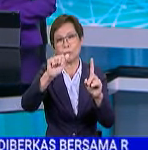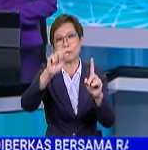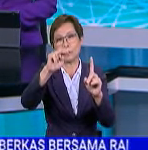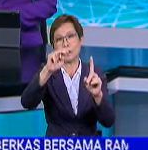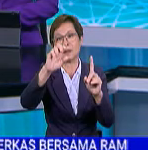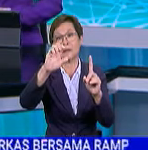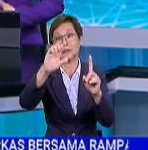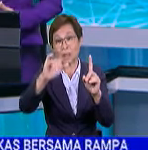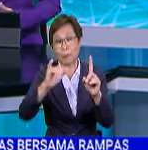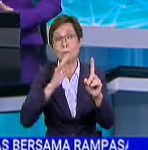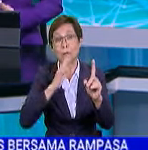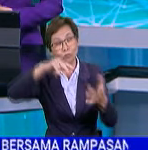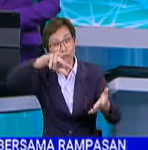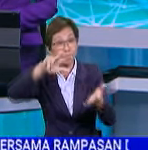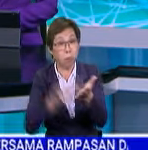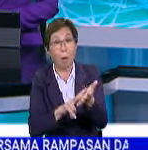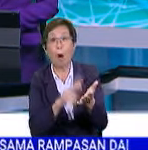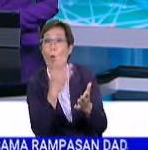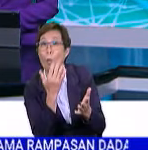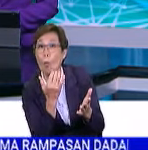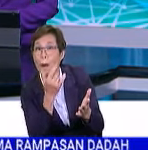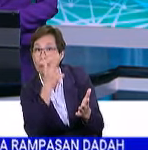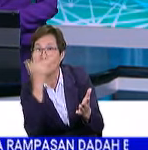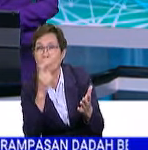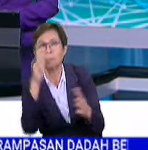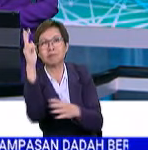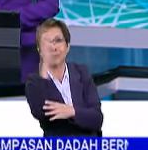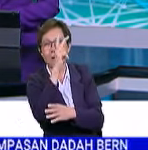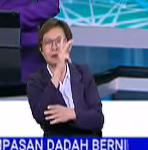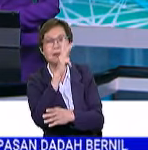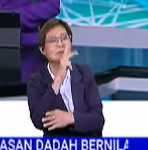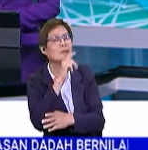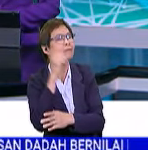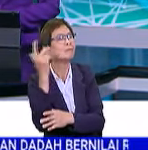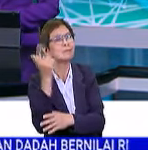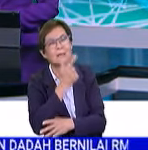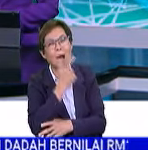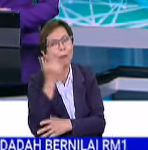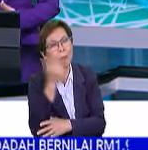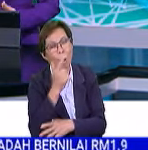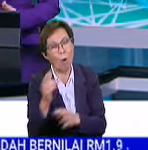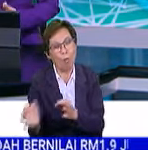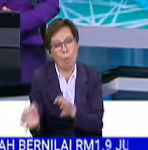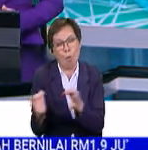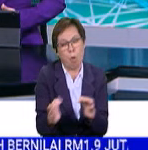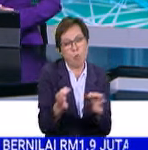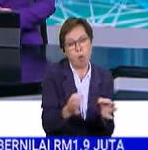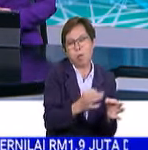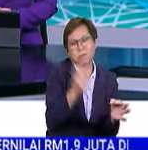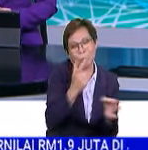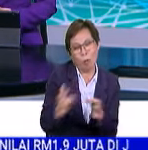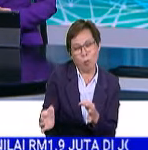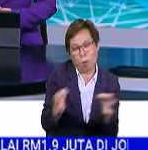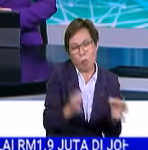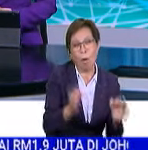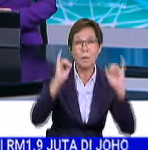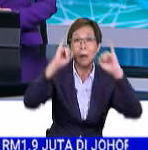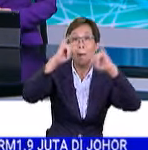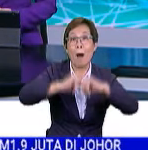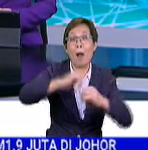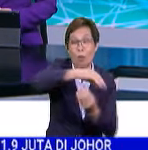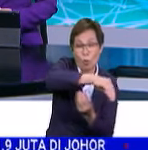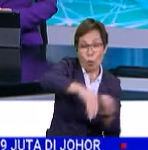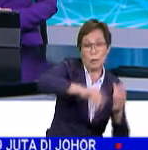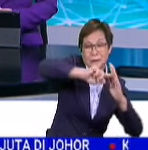Shukri berkata, keputusan itu dibuat berikutan kerajaan tidak berhasrat melanjutkan penangguhan sementara ibadah umrah